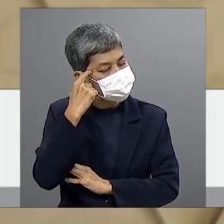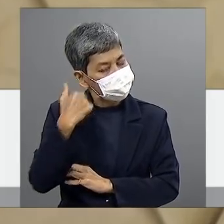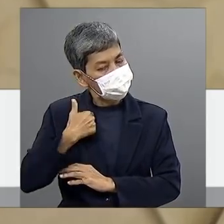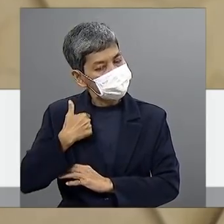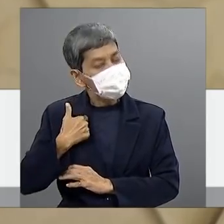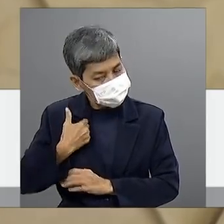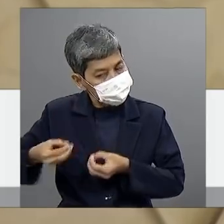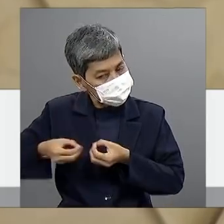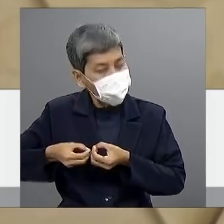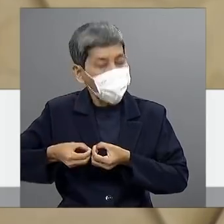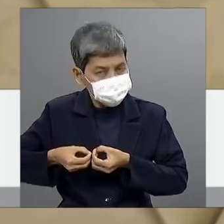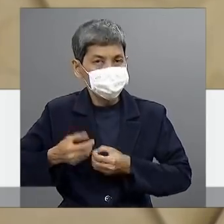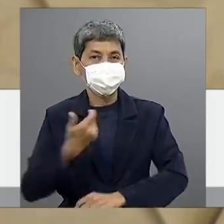โ